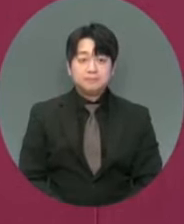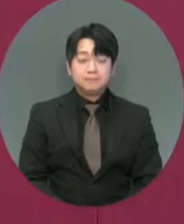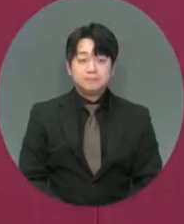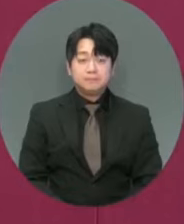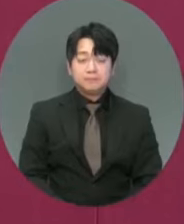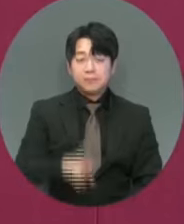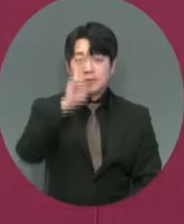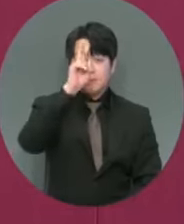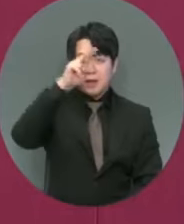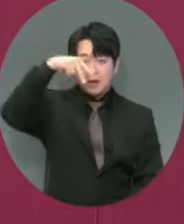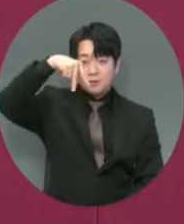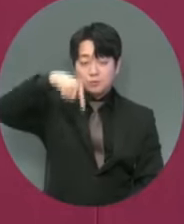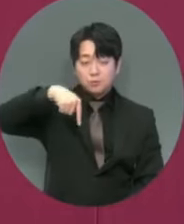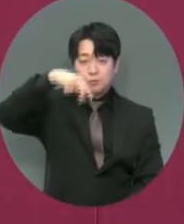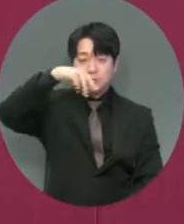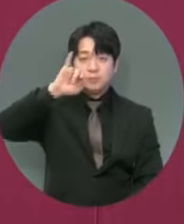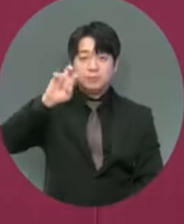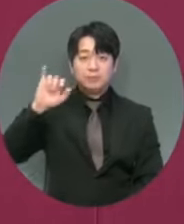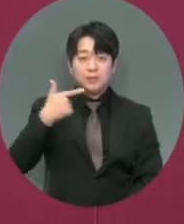박수민 의원,